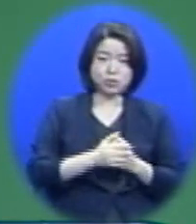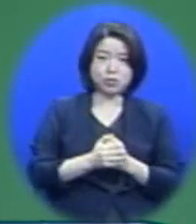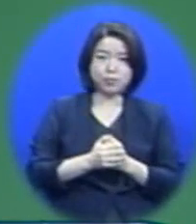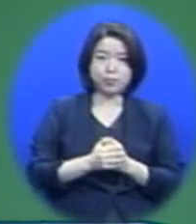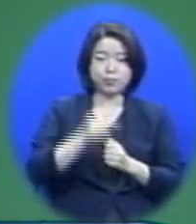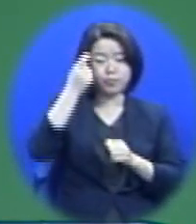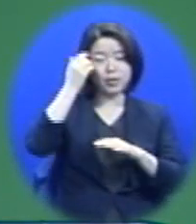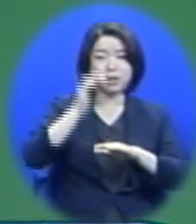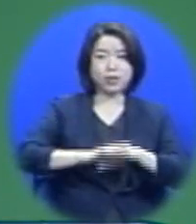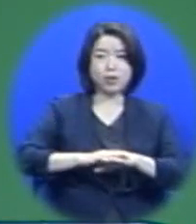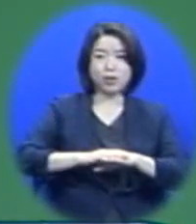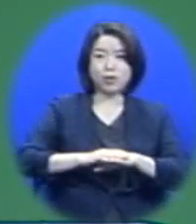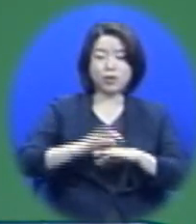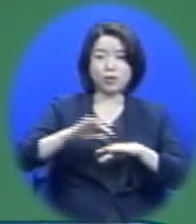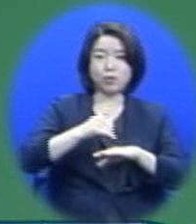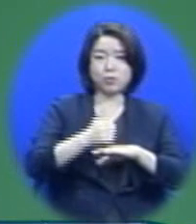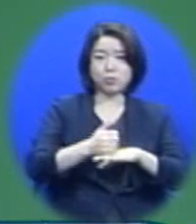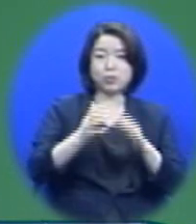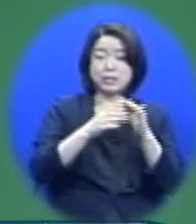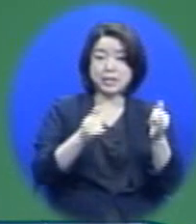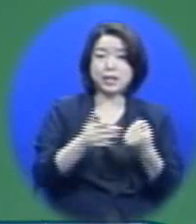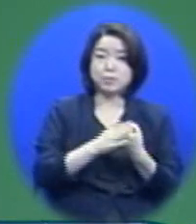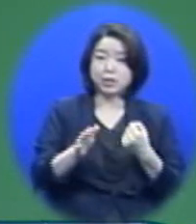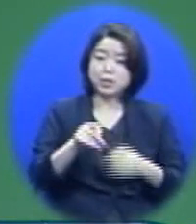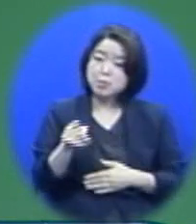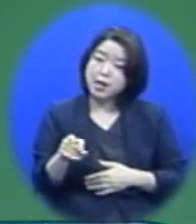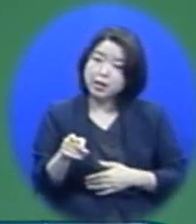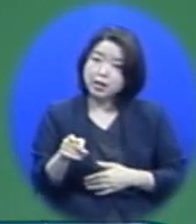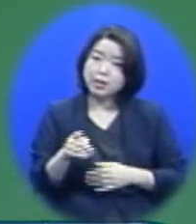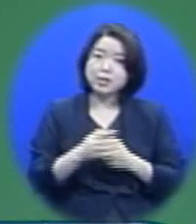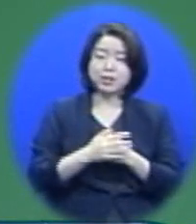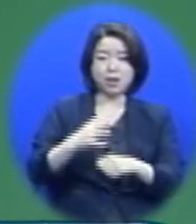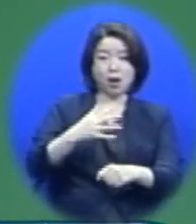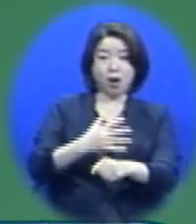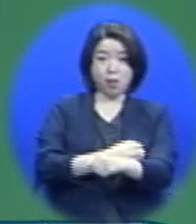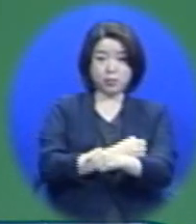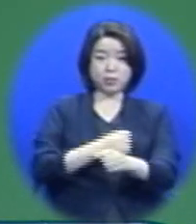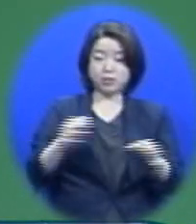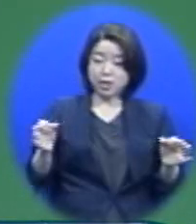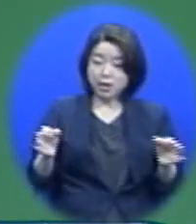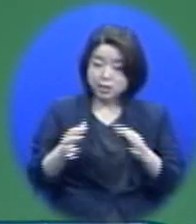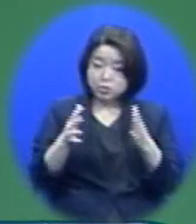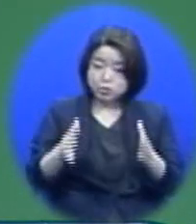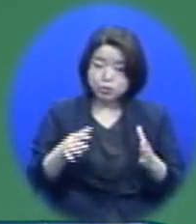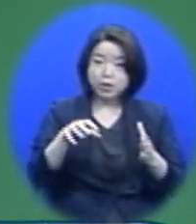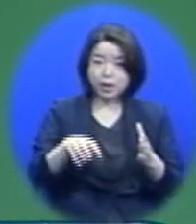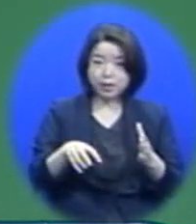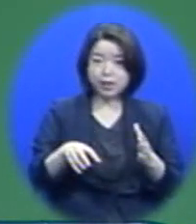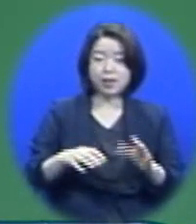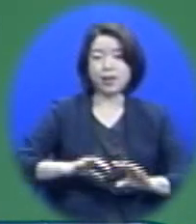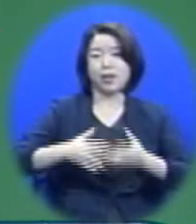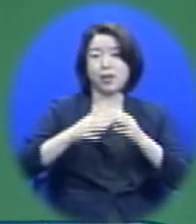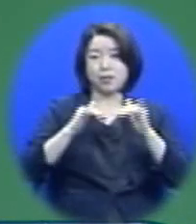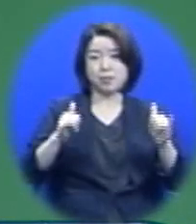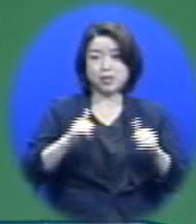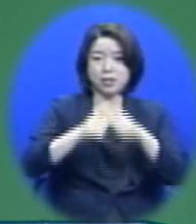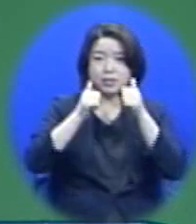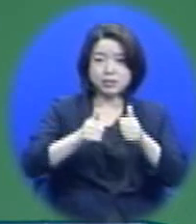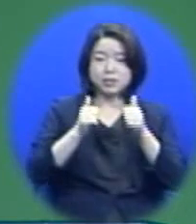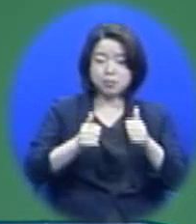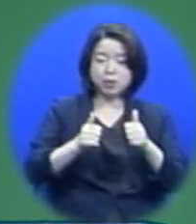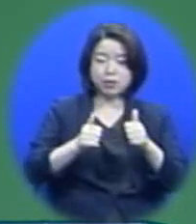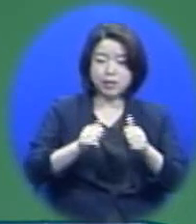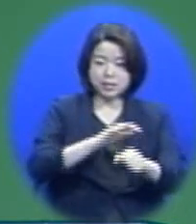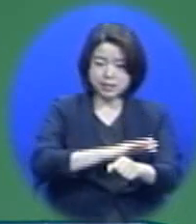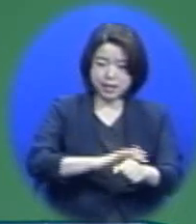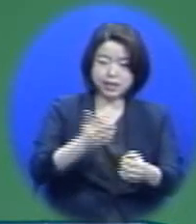솔로몬도 사람인데 어떻게 이 정말 엄청난 순간에 백성들 재판 잘하게 해달라고